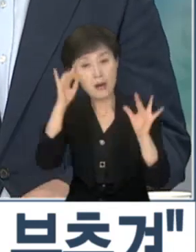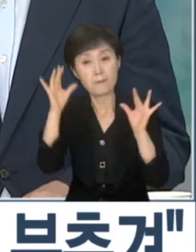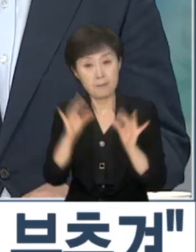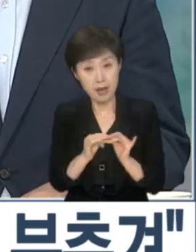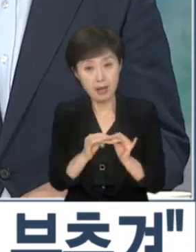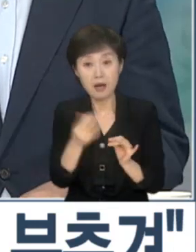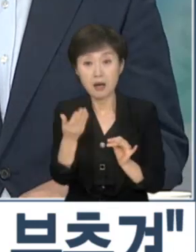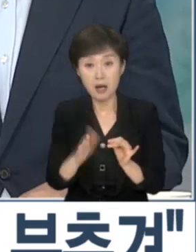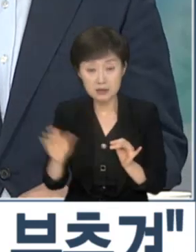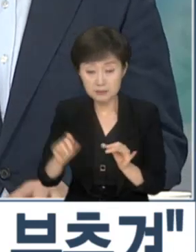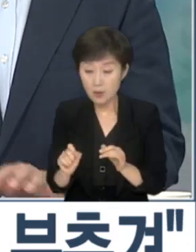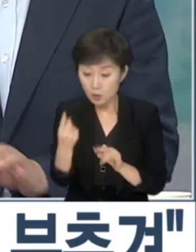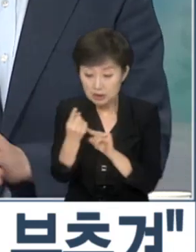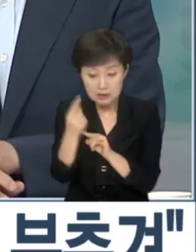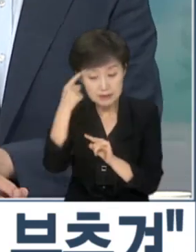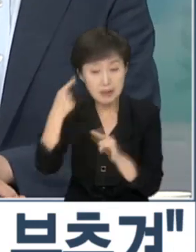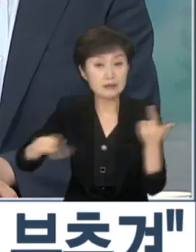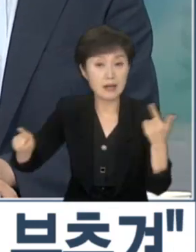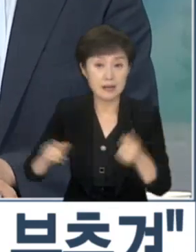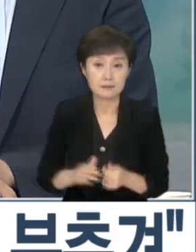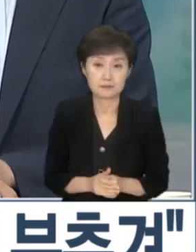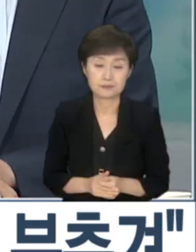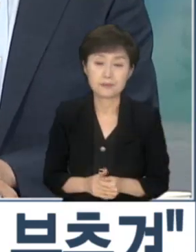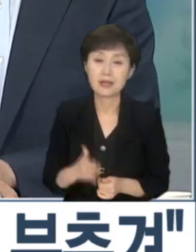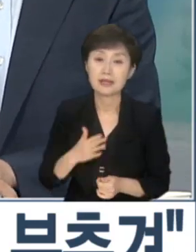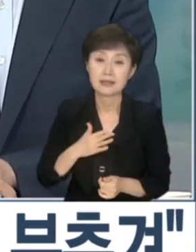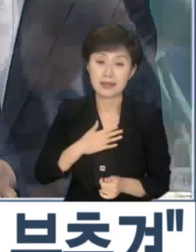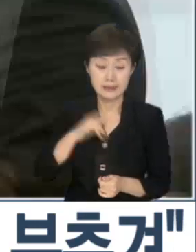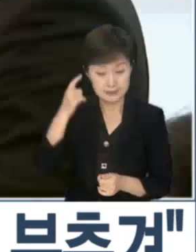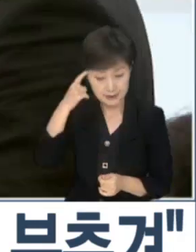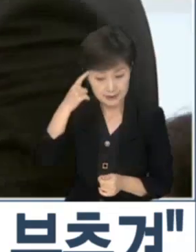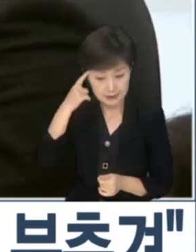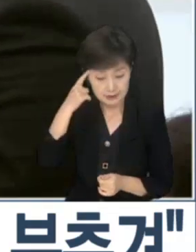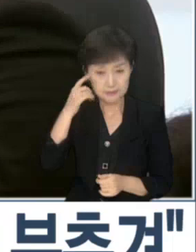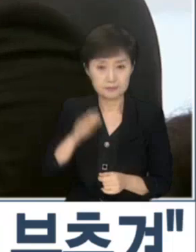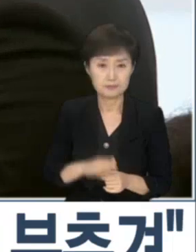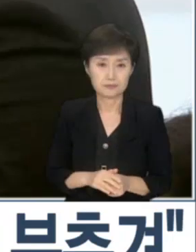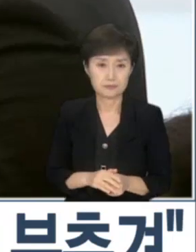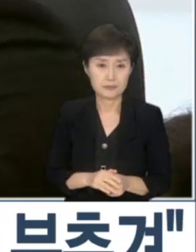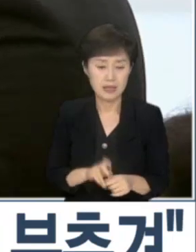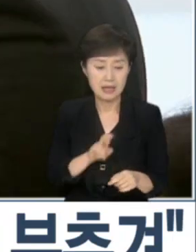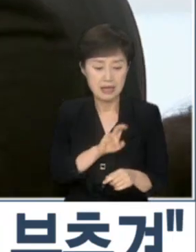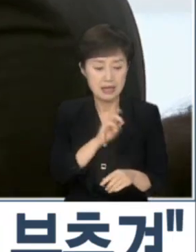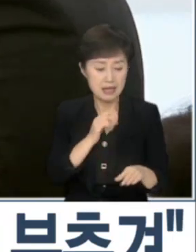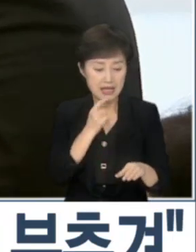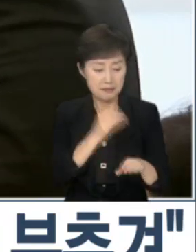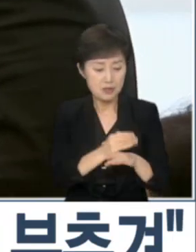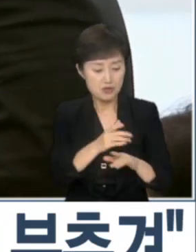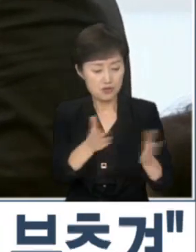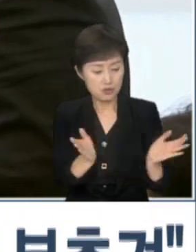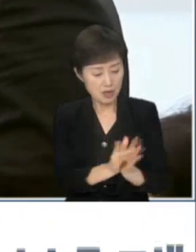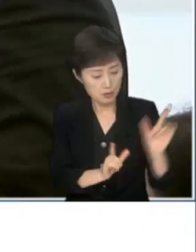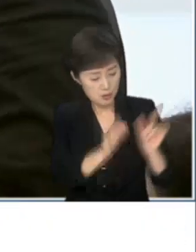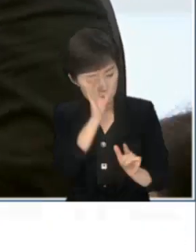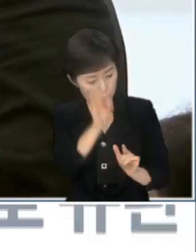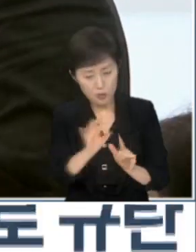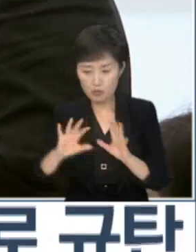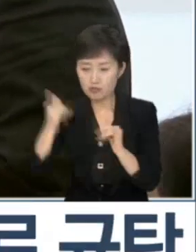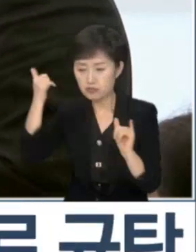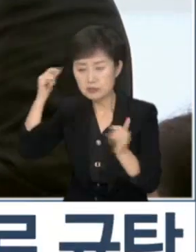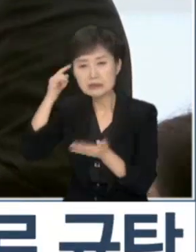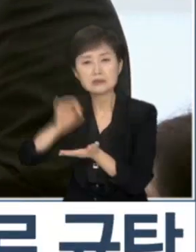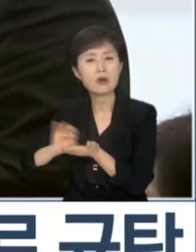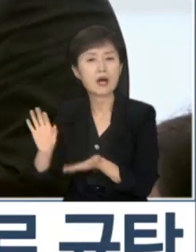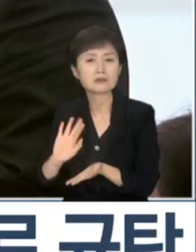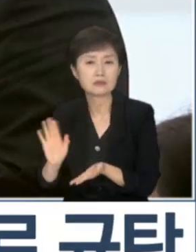다른 입장을 보이는 모습입니다 제가 보기에는 지각이 우리 국민을 향하고 있지 않습니다 그게 문제입니다 지금 말씀하시는